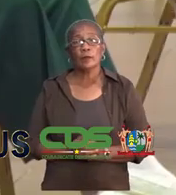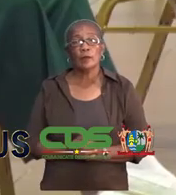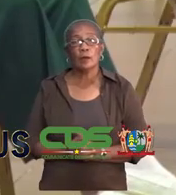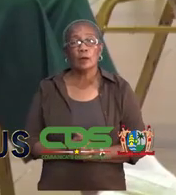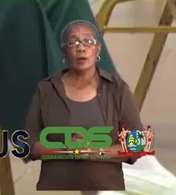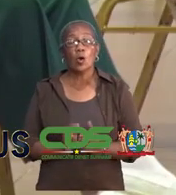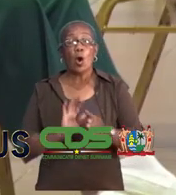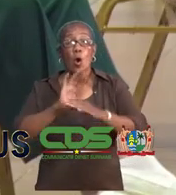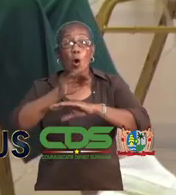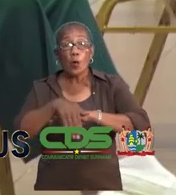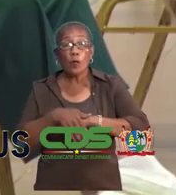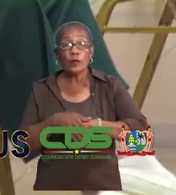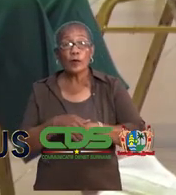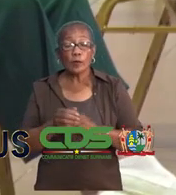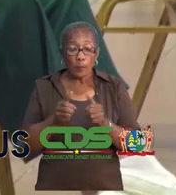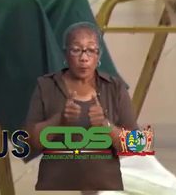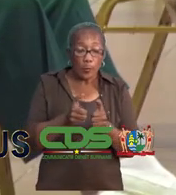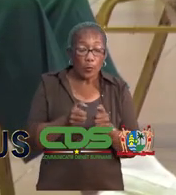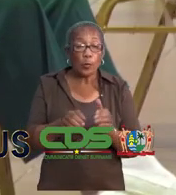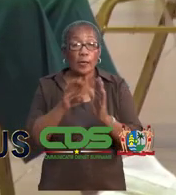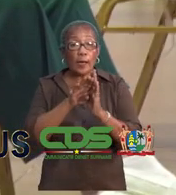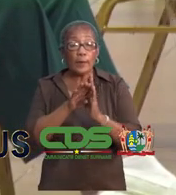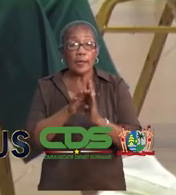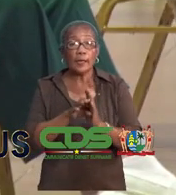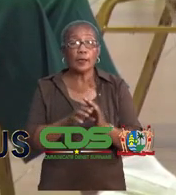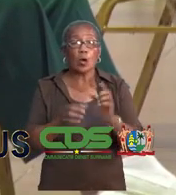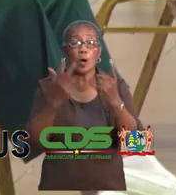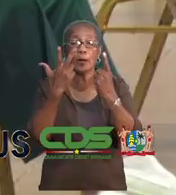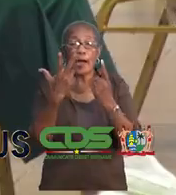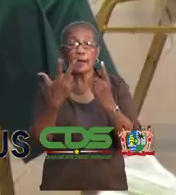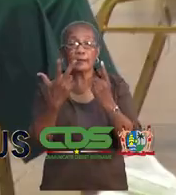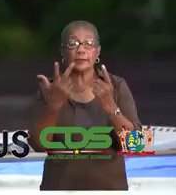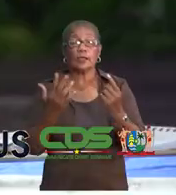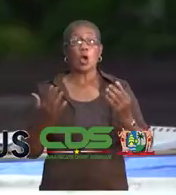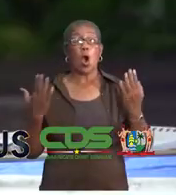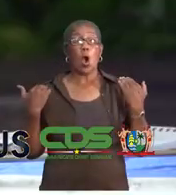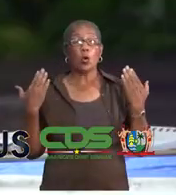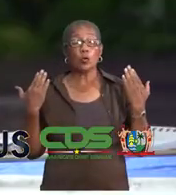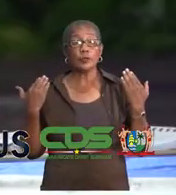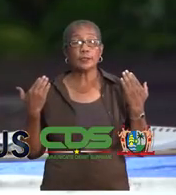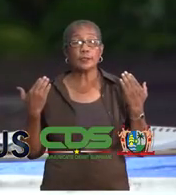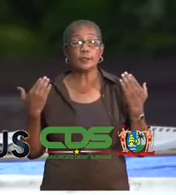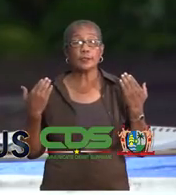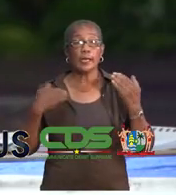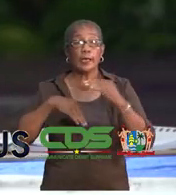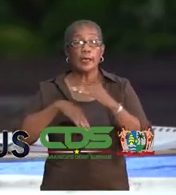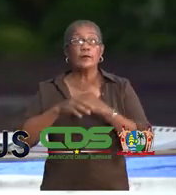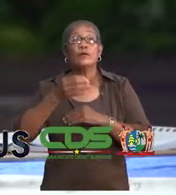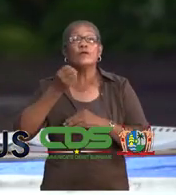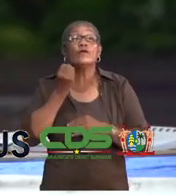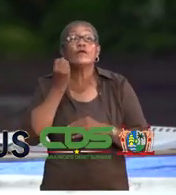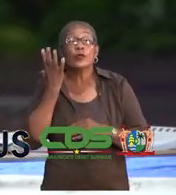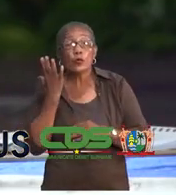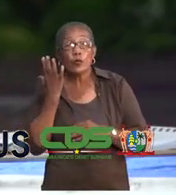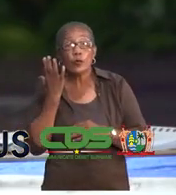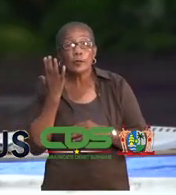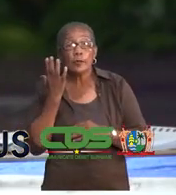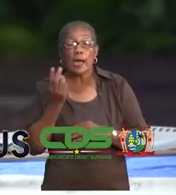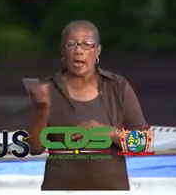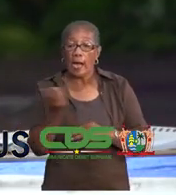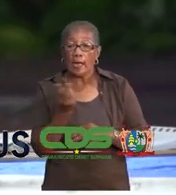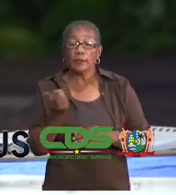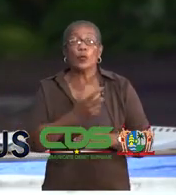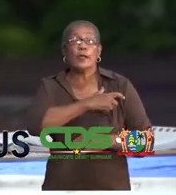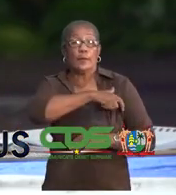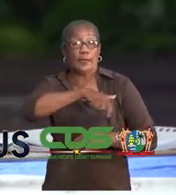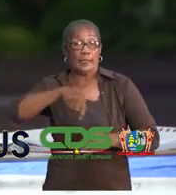Qua programmering zal het zo zijn dat op 18 augustus in de ochtend de beide